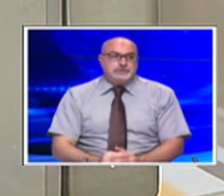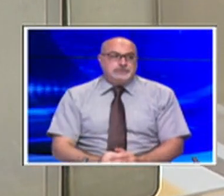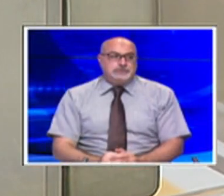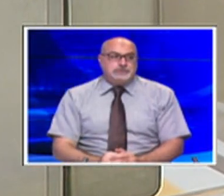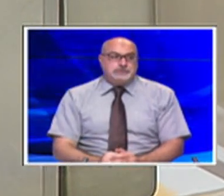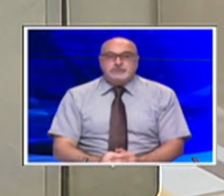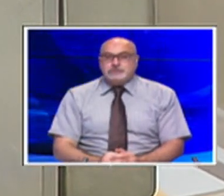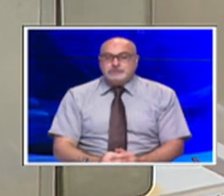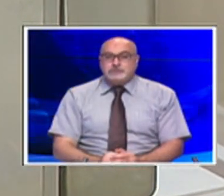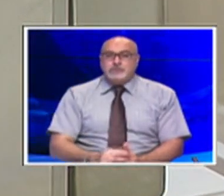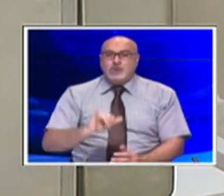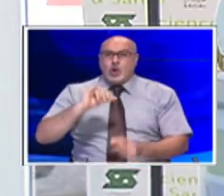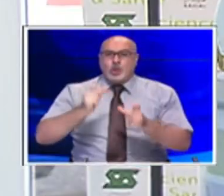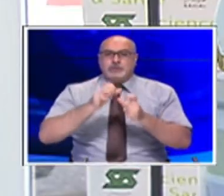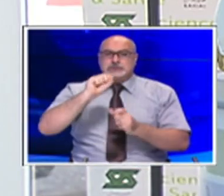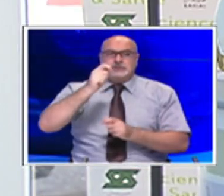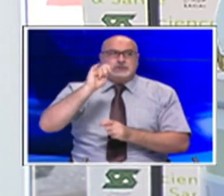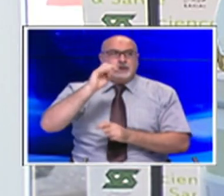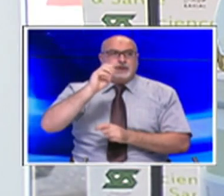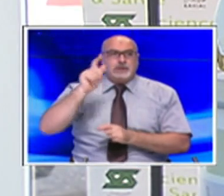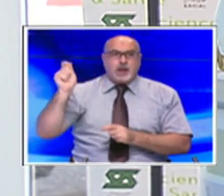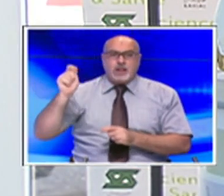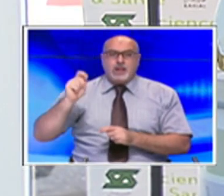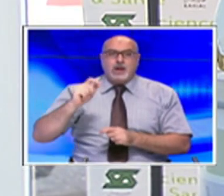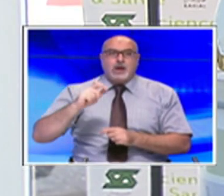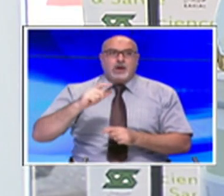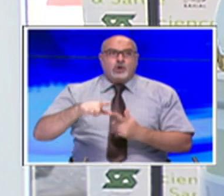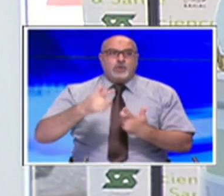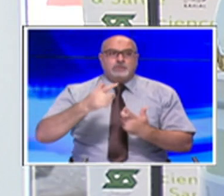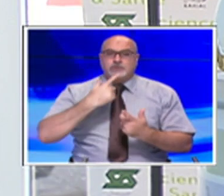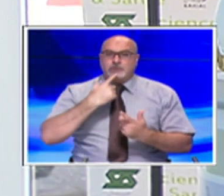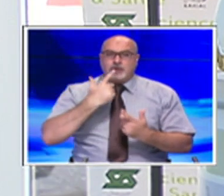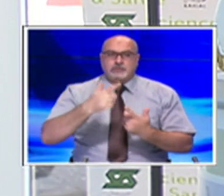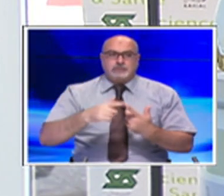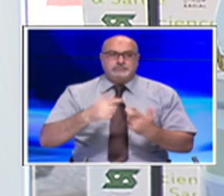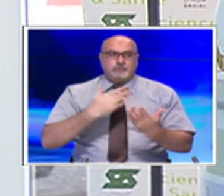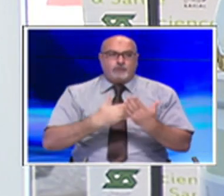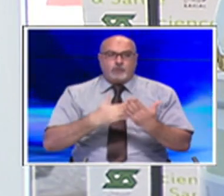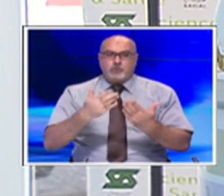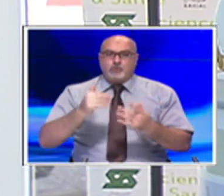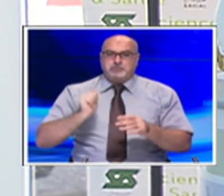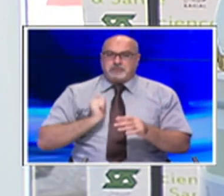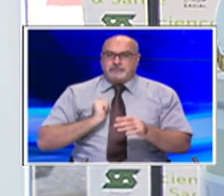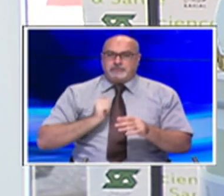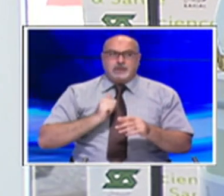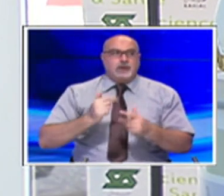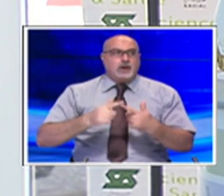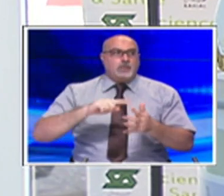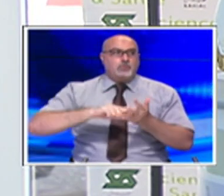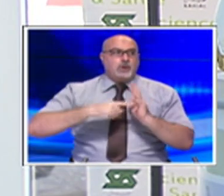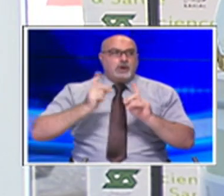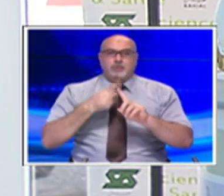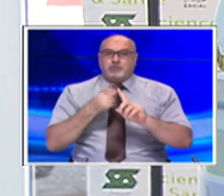إن مجمع صيدال بمثابة رمز للدواء يعتبر بالإضافة إلى القطاع الخاص قطب عمومي